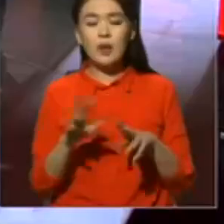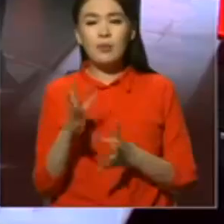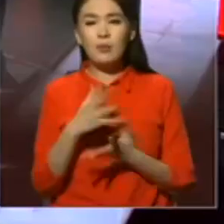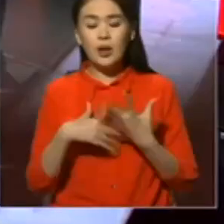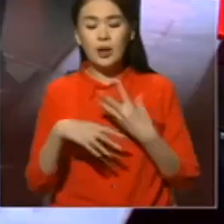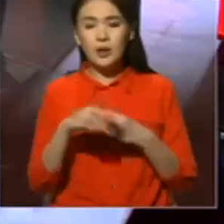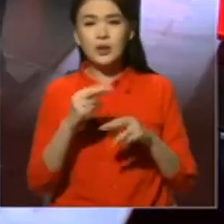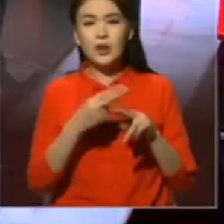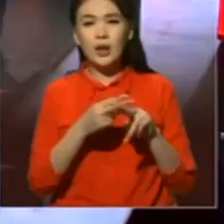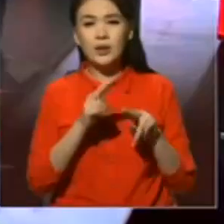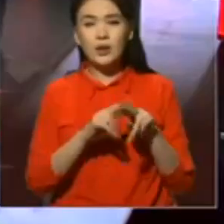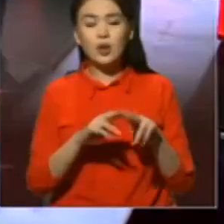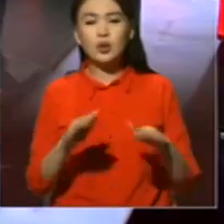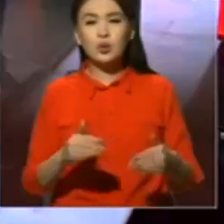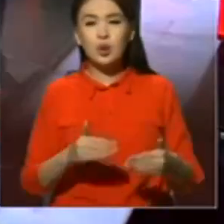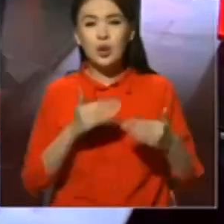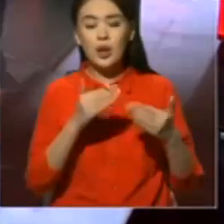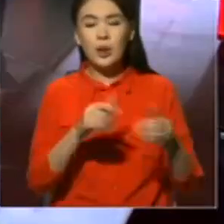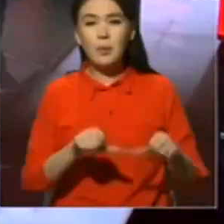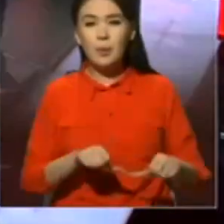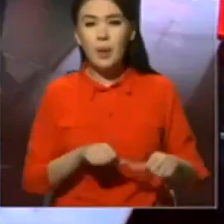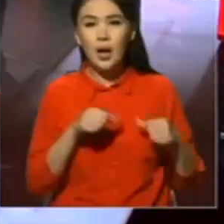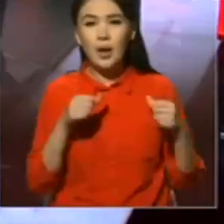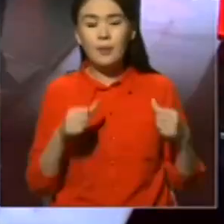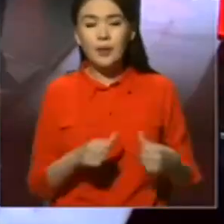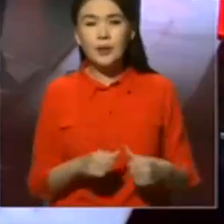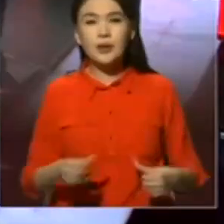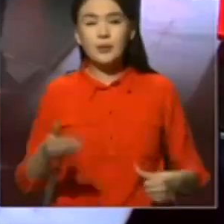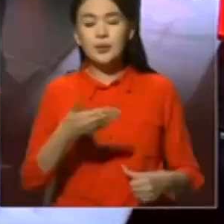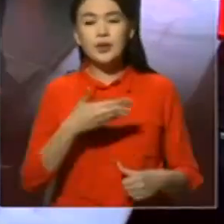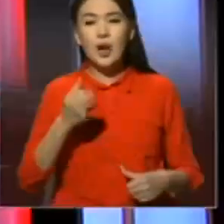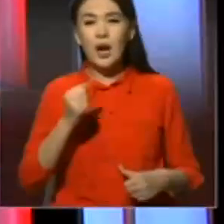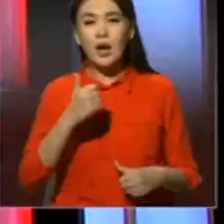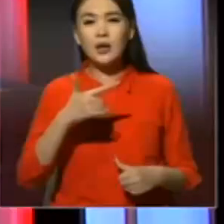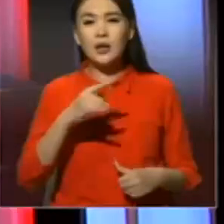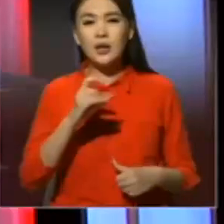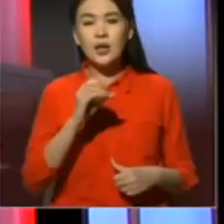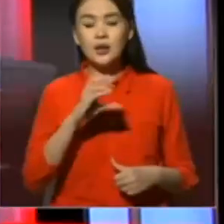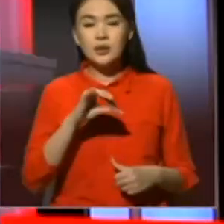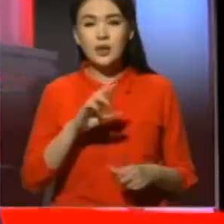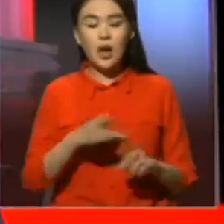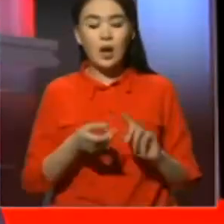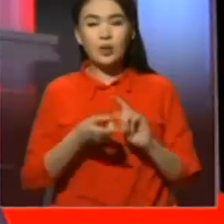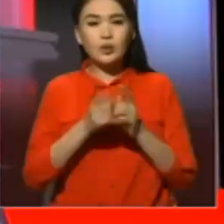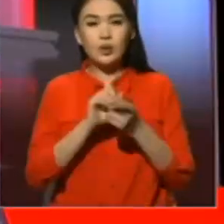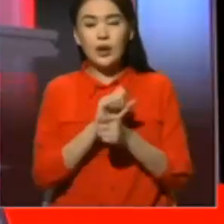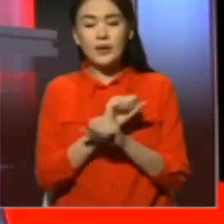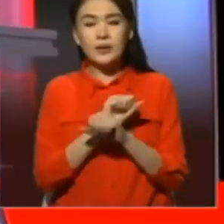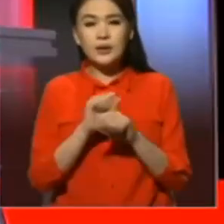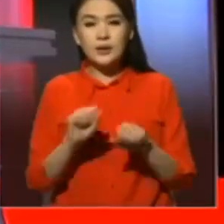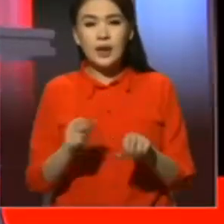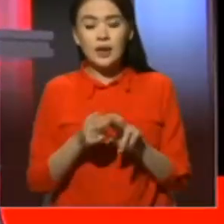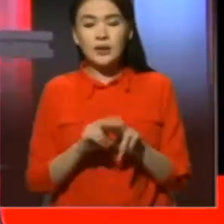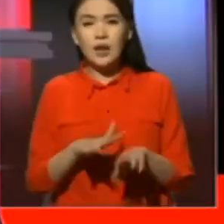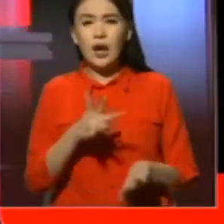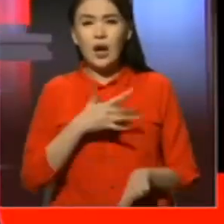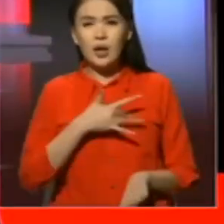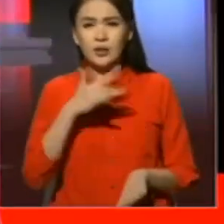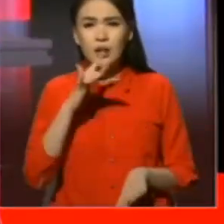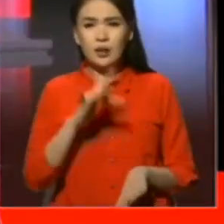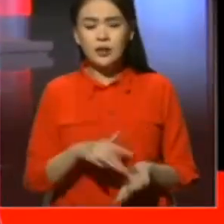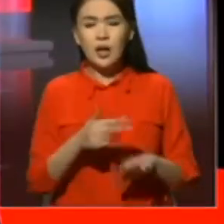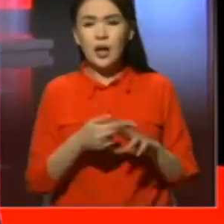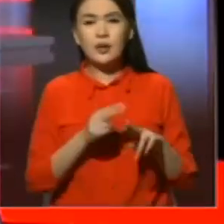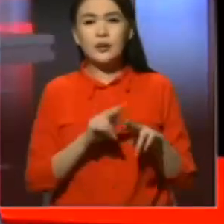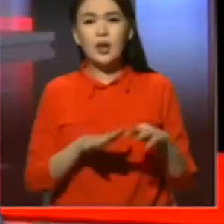Сонда солардың махаббатын біз агрессияға айналдырып алмауымыз керек. Ол жаңағы қаталдылық, ол